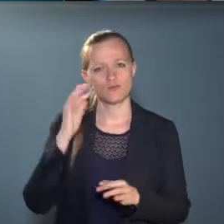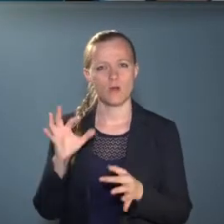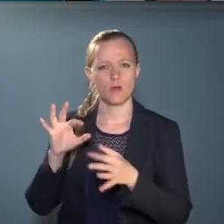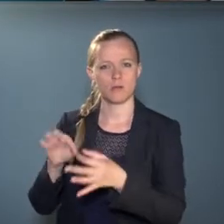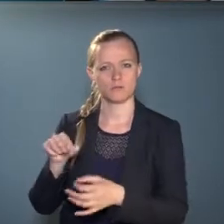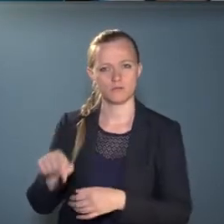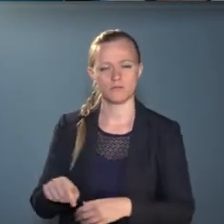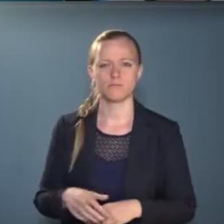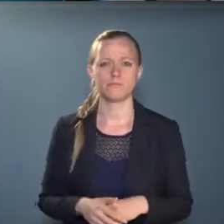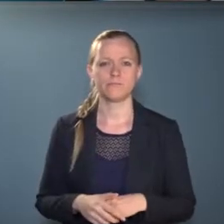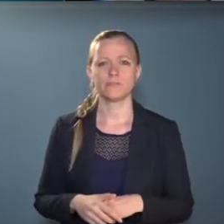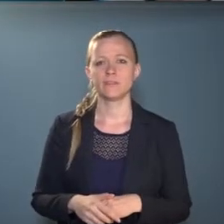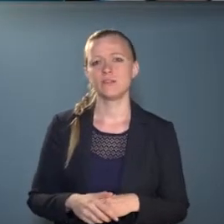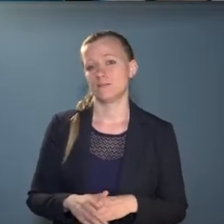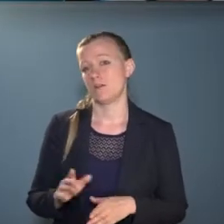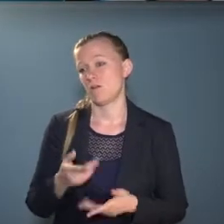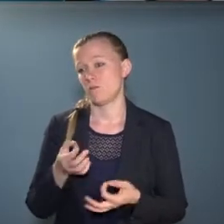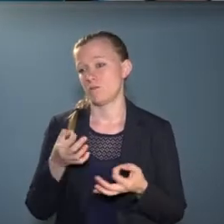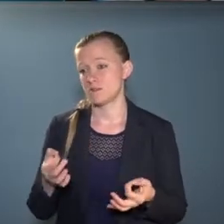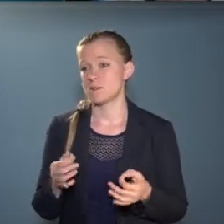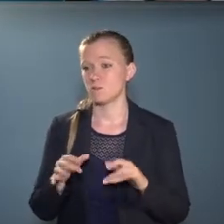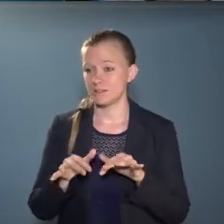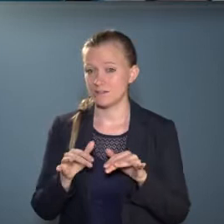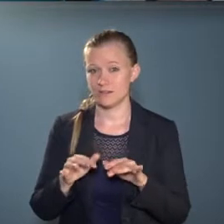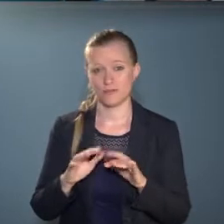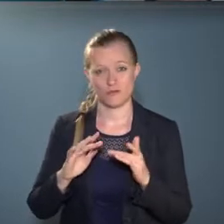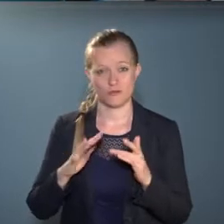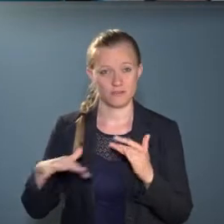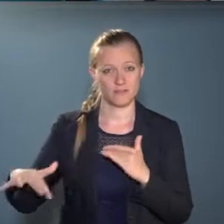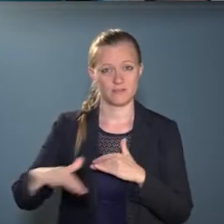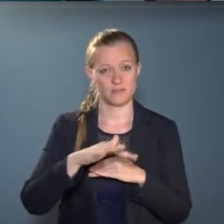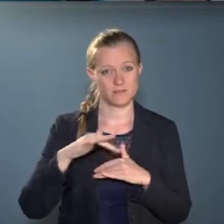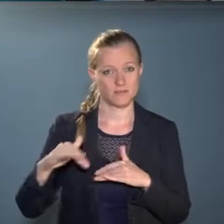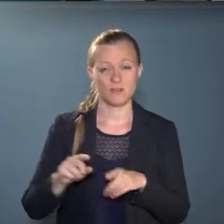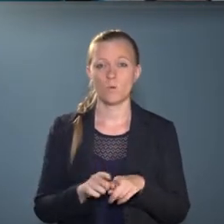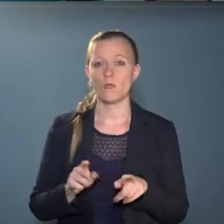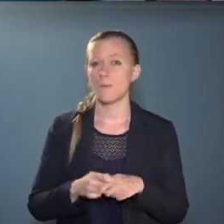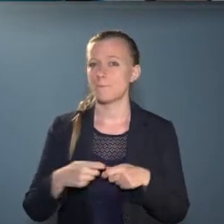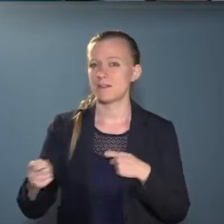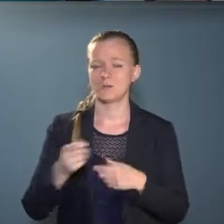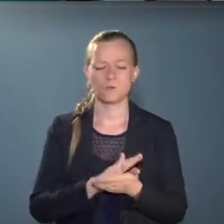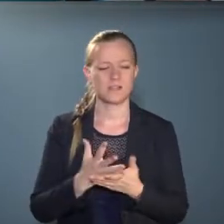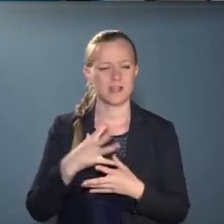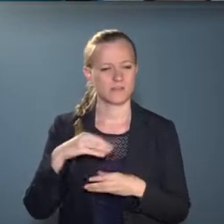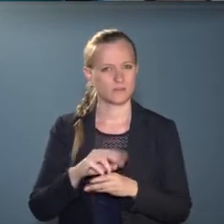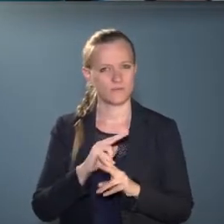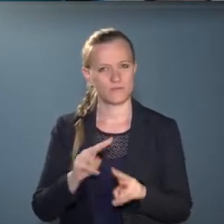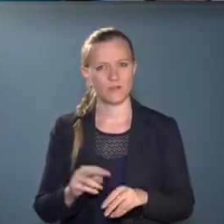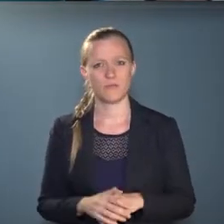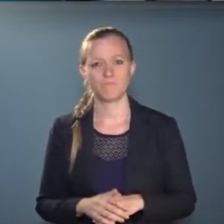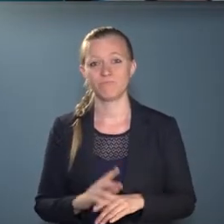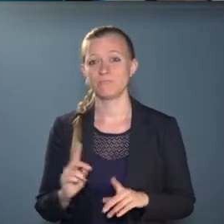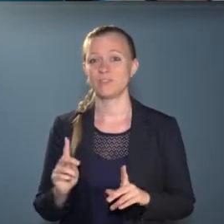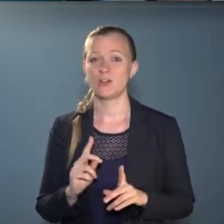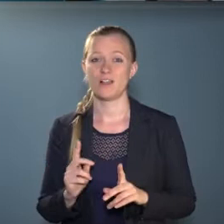kiváltó hadviselésről beszélhetünk a kibertérben, ami olyan mértékű kockázatot jelent, amire